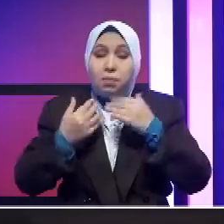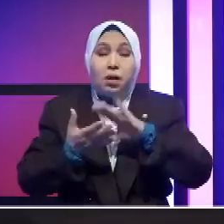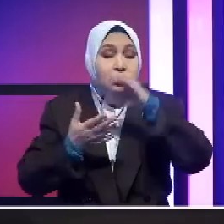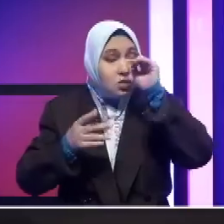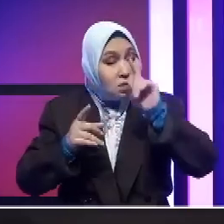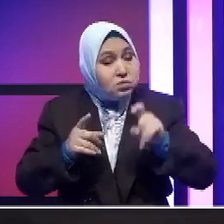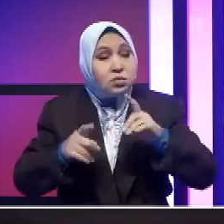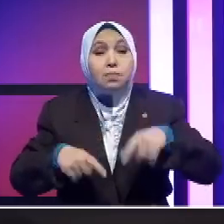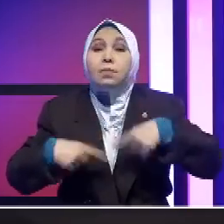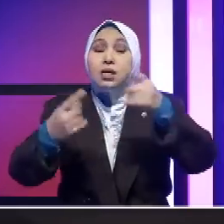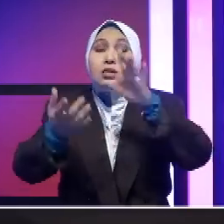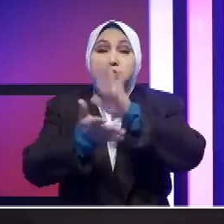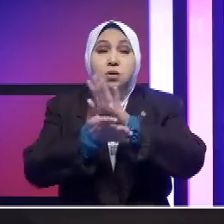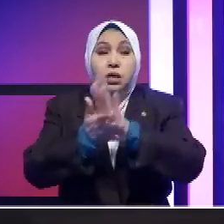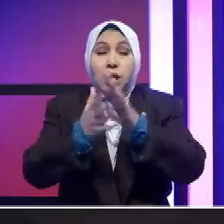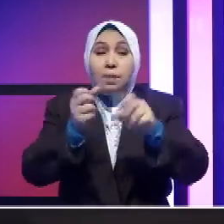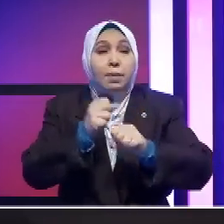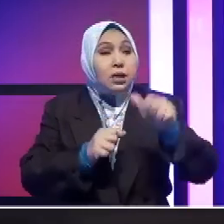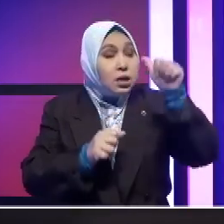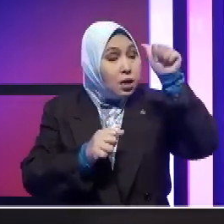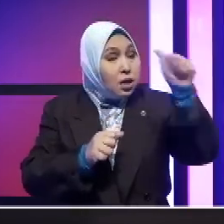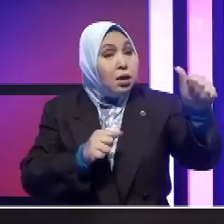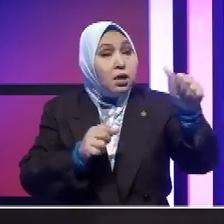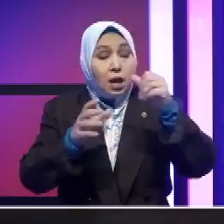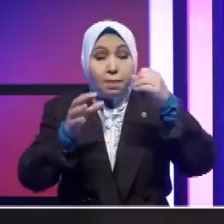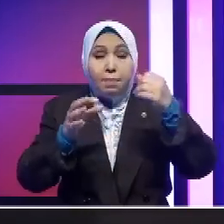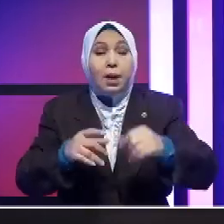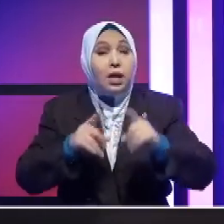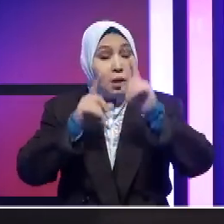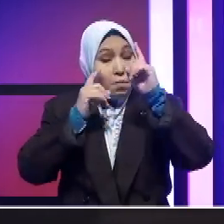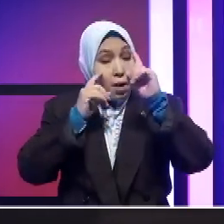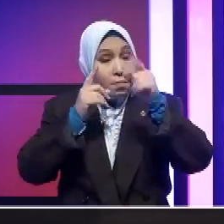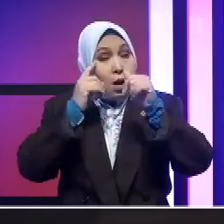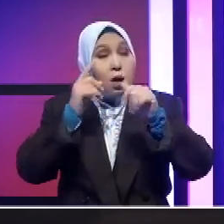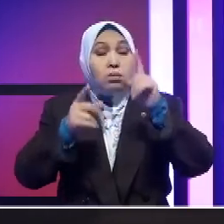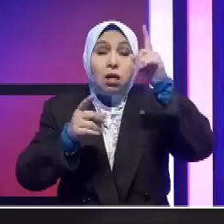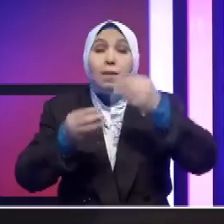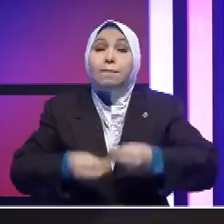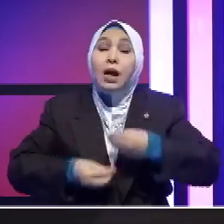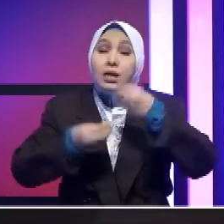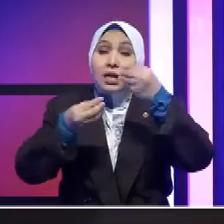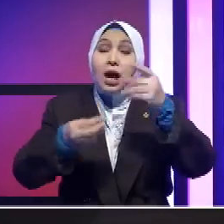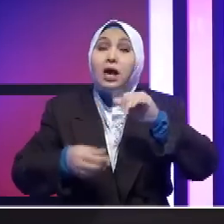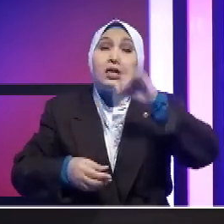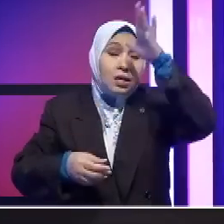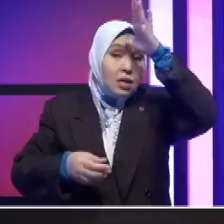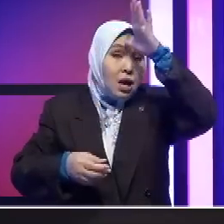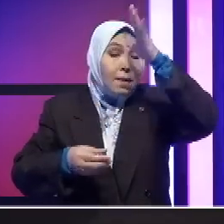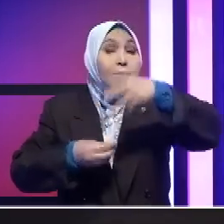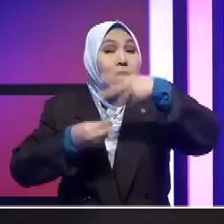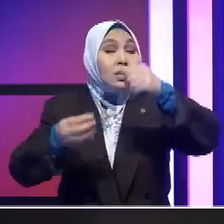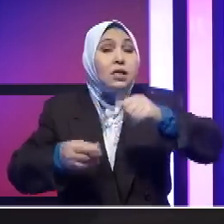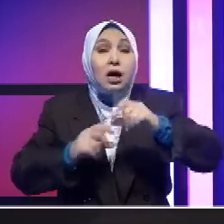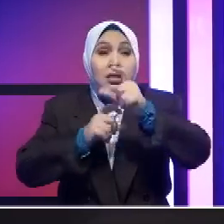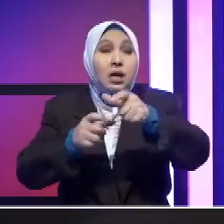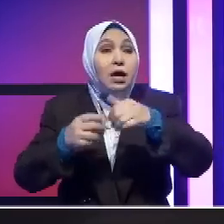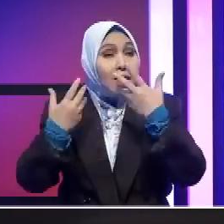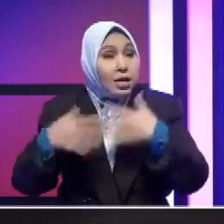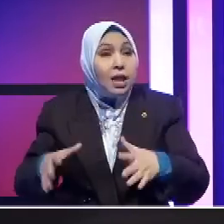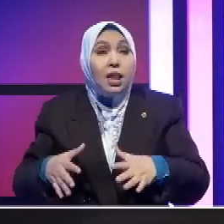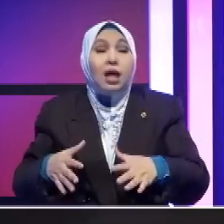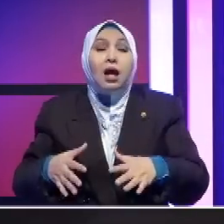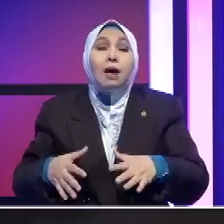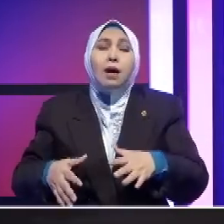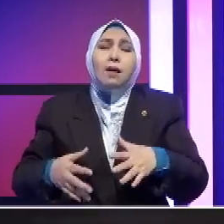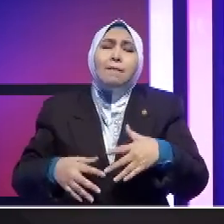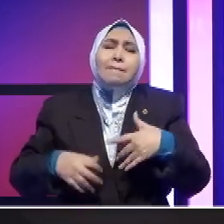sekolah. Tapi bila dapat A Ustaz ya, betul, dapat keputusan, lepas tu ayah bagi pula hadiah, hilang waktu tu hilang yang